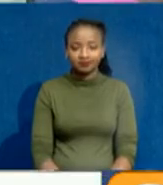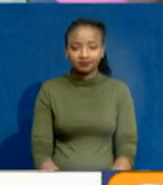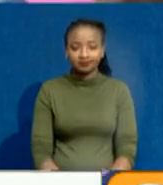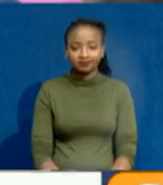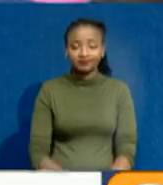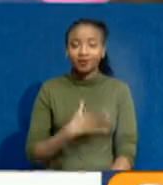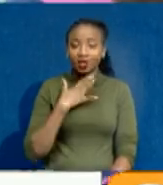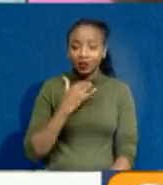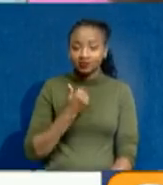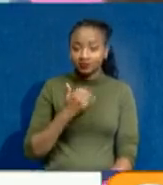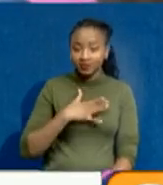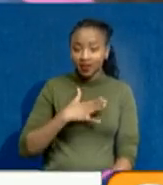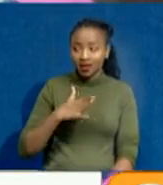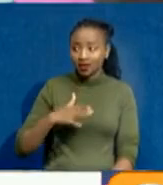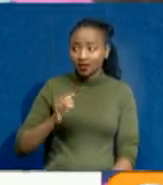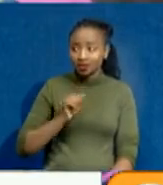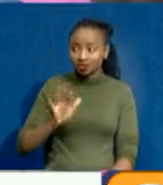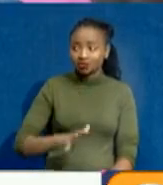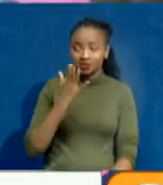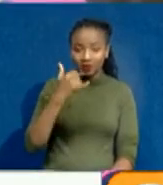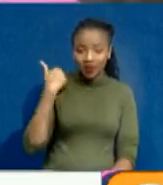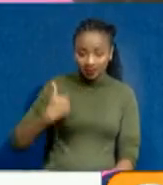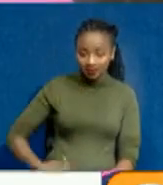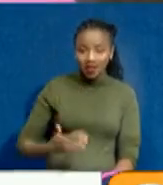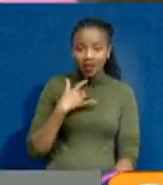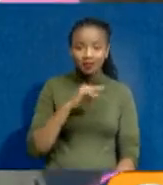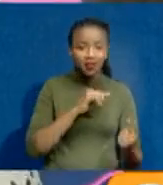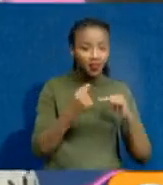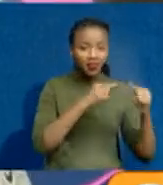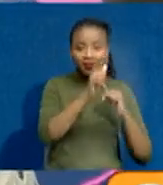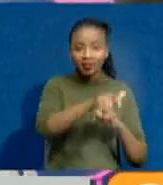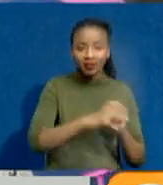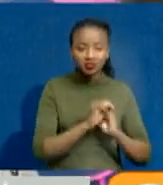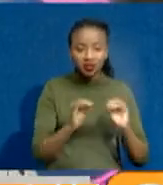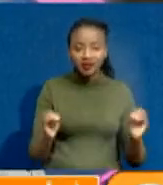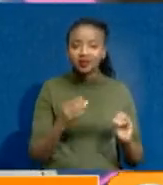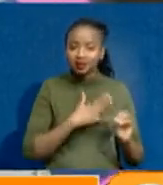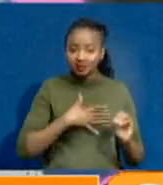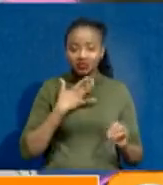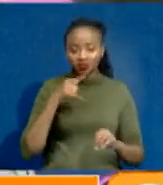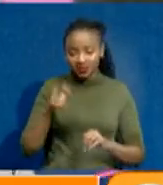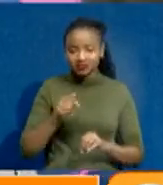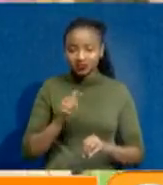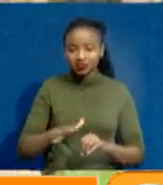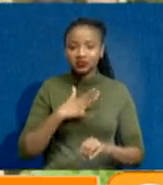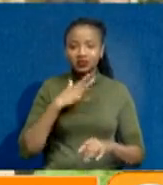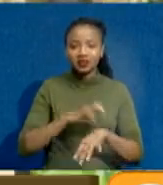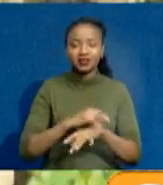Nataka haki ya mtoto wangu ishukuliwe kwa sababu mimi sina shida na mtu yeyote, sina deni na yeye. Nataka haki ya mtoto wangu